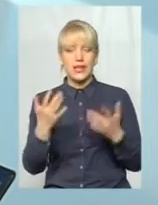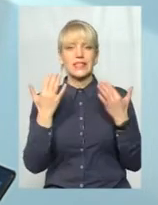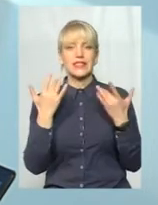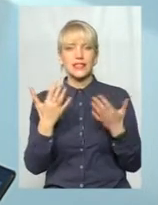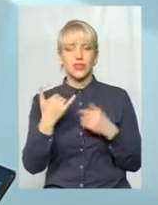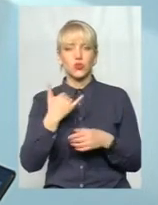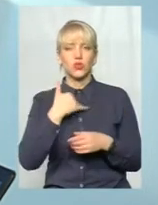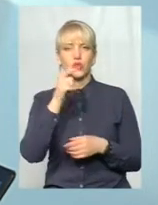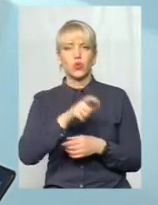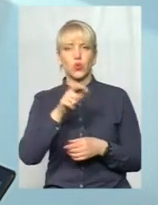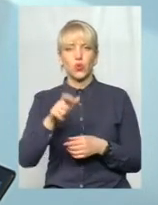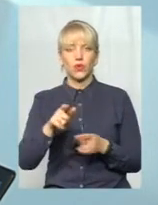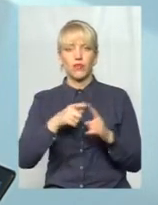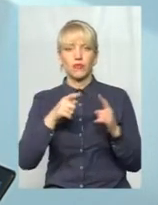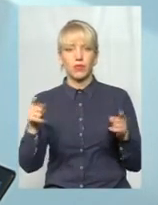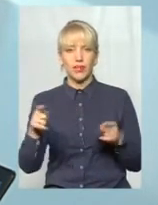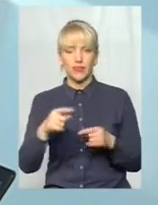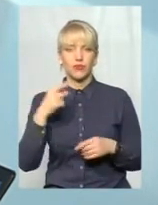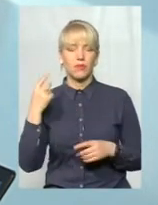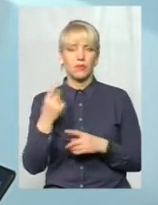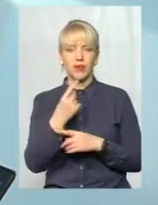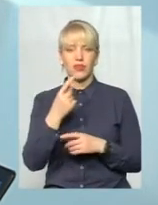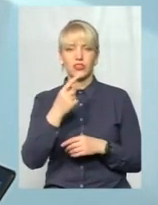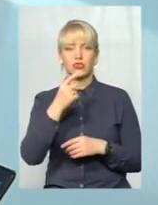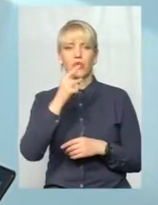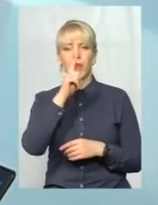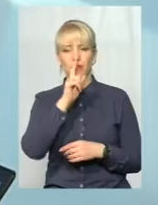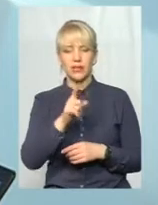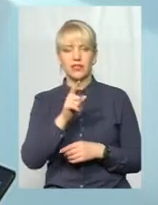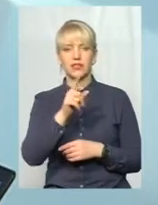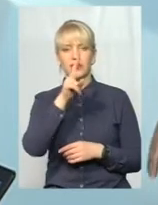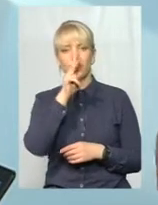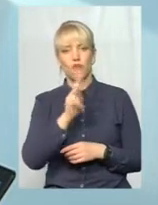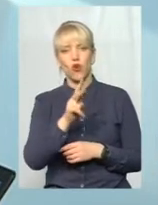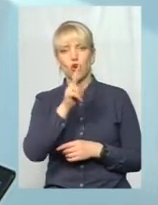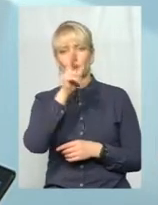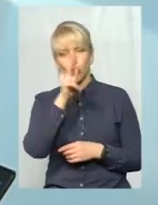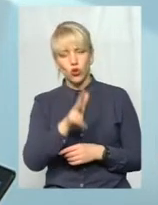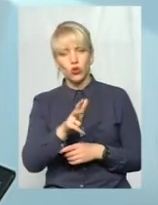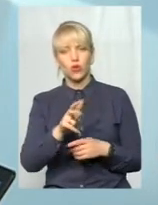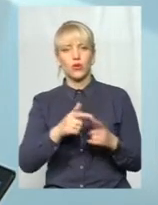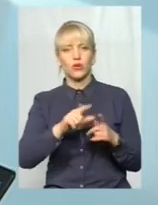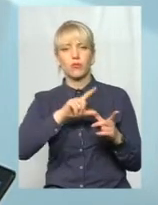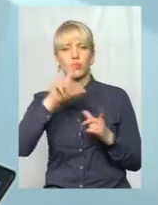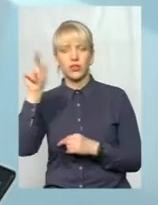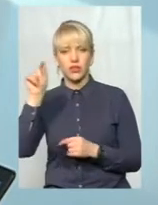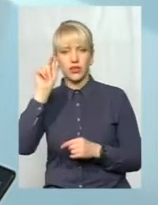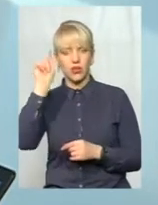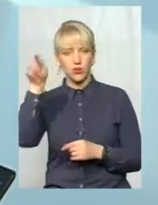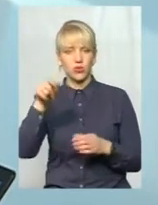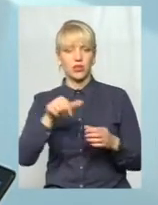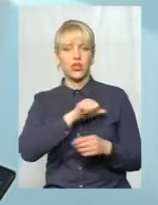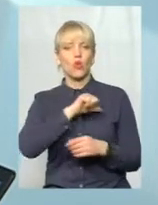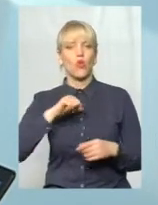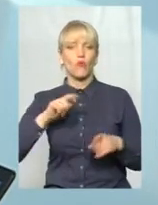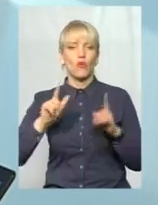нас людей в період першого там, місяця, двох-трьох, звідси виїхали так само в підрозділи безпосередньо, іменно